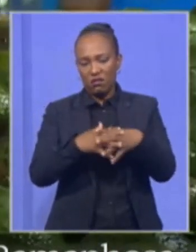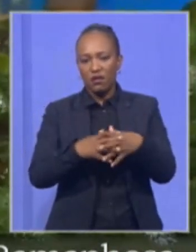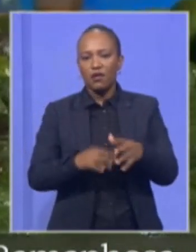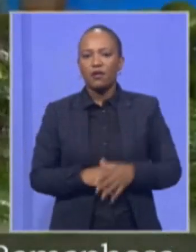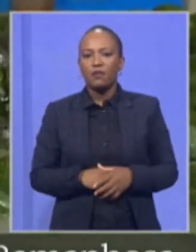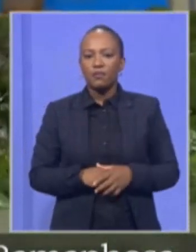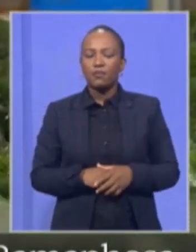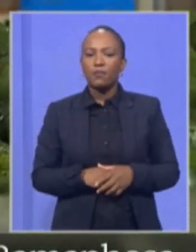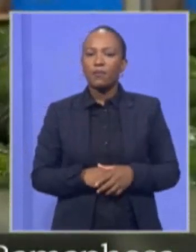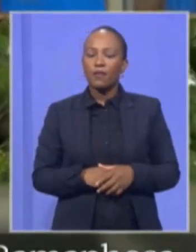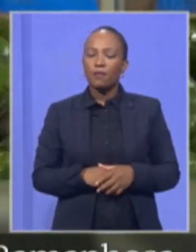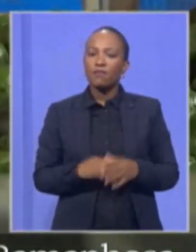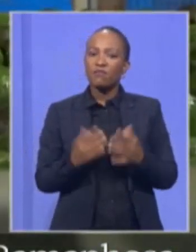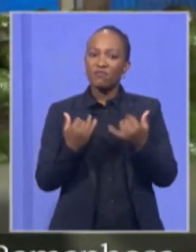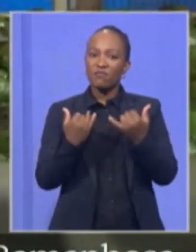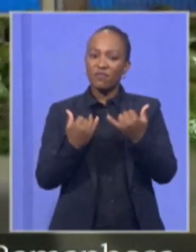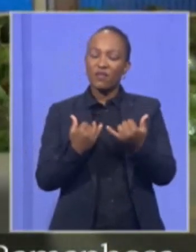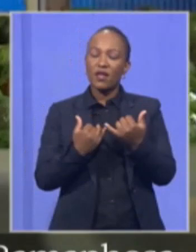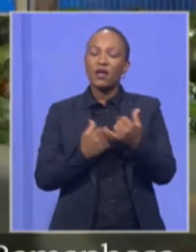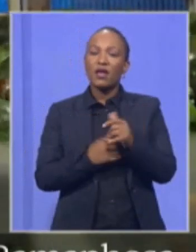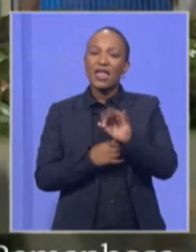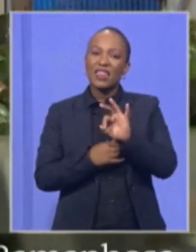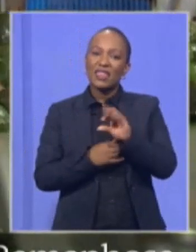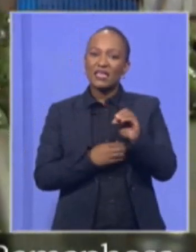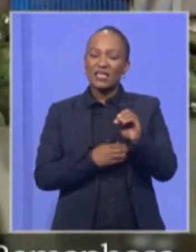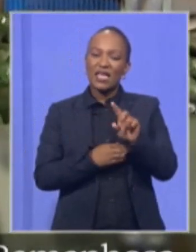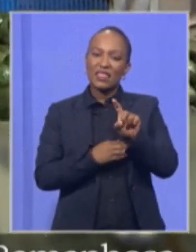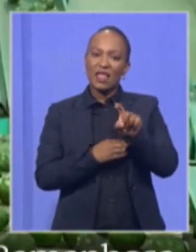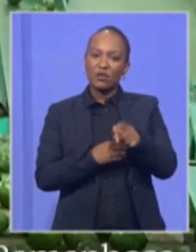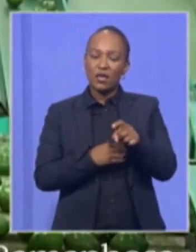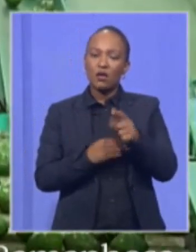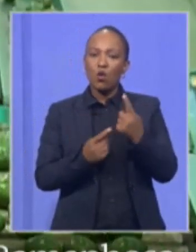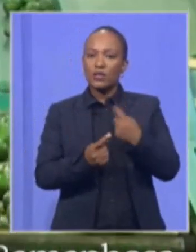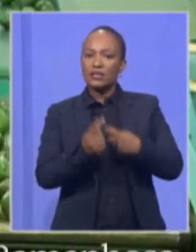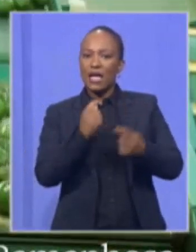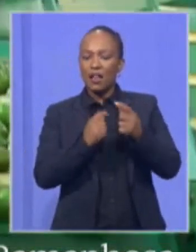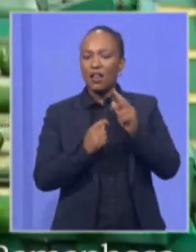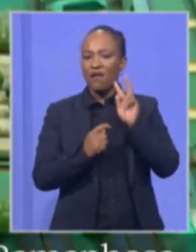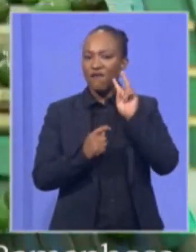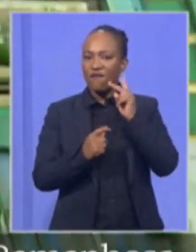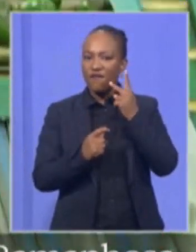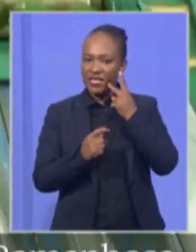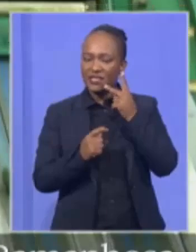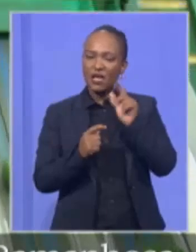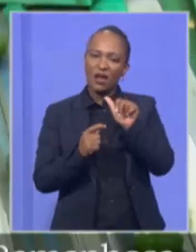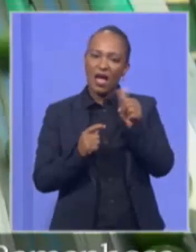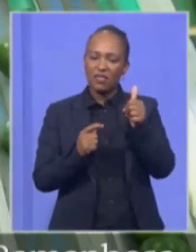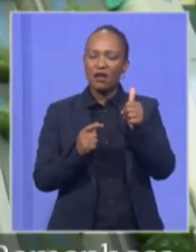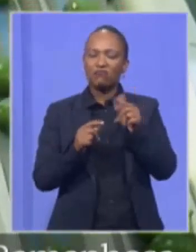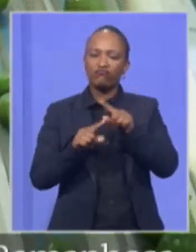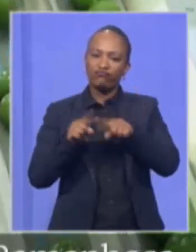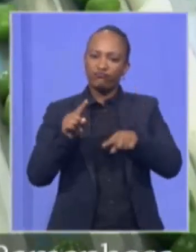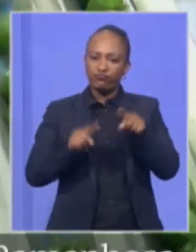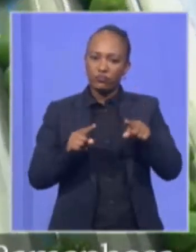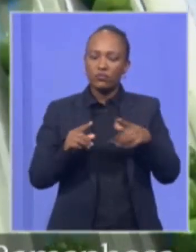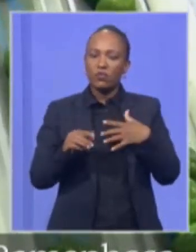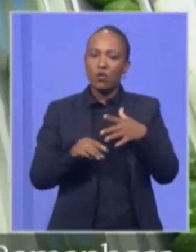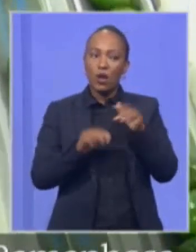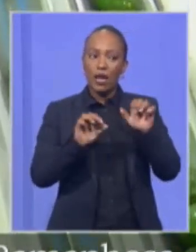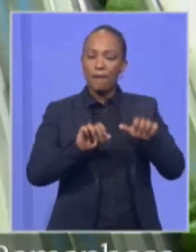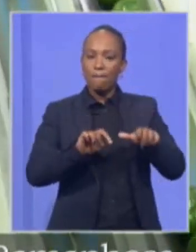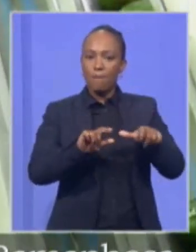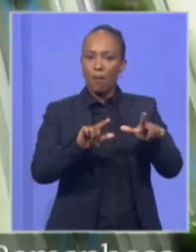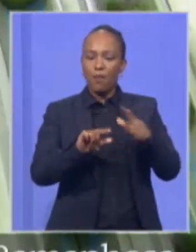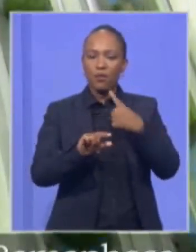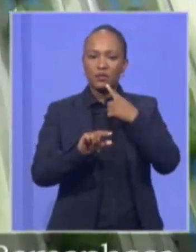bago 100,000 bao ba rekišago merogo le dienywa. Ka Limpopo kgoro ya temo e boletše gore go